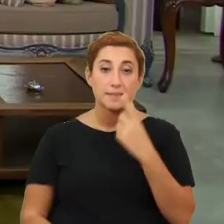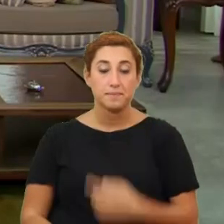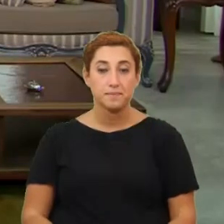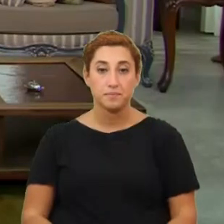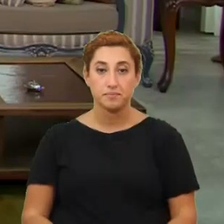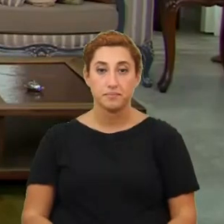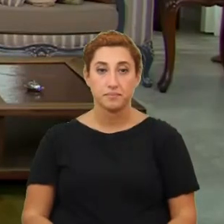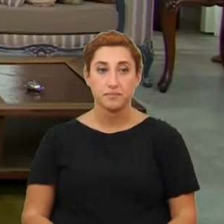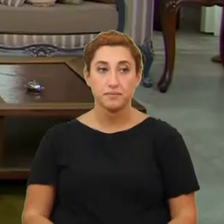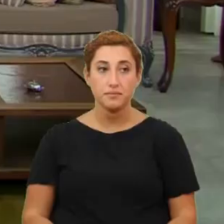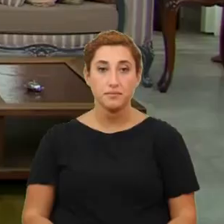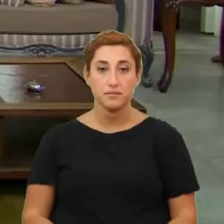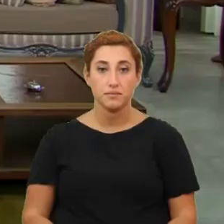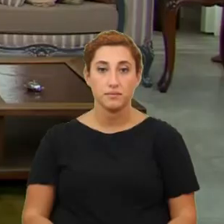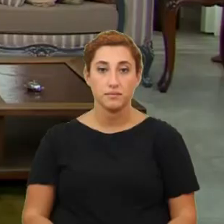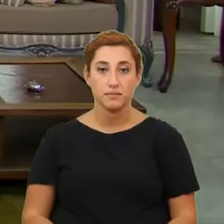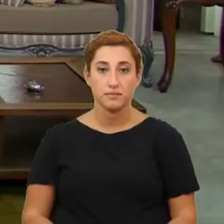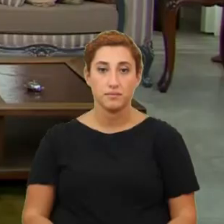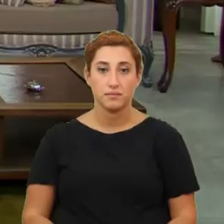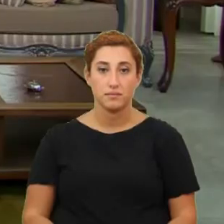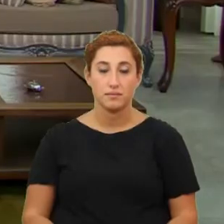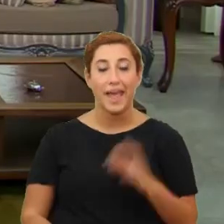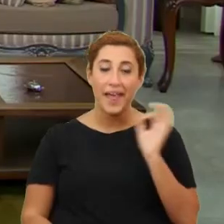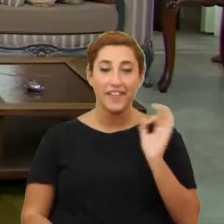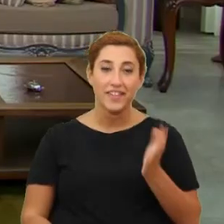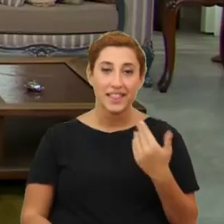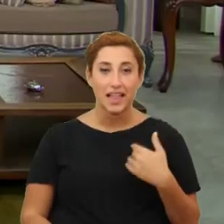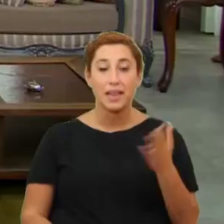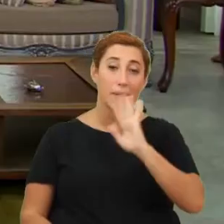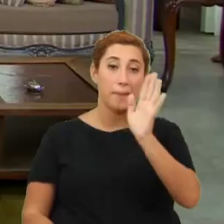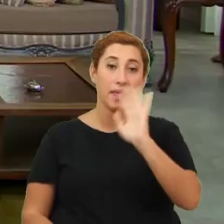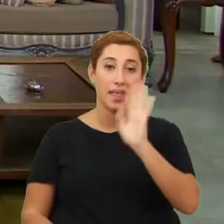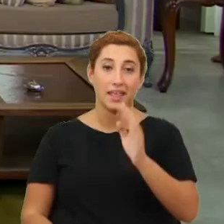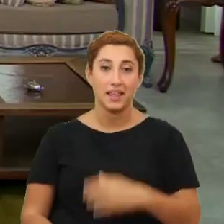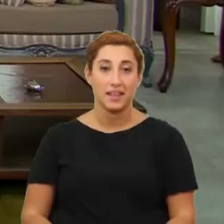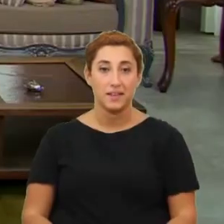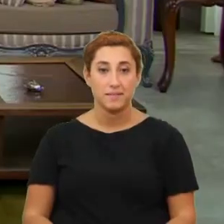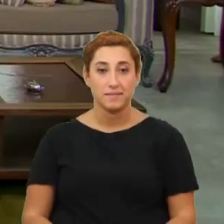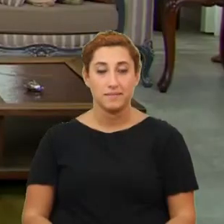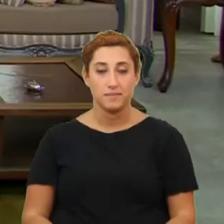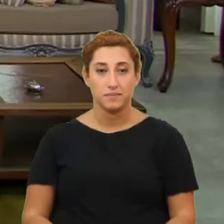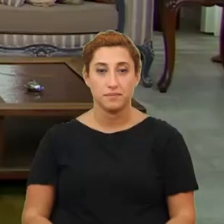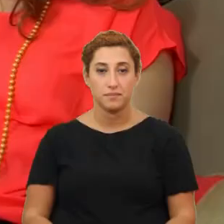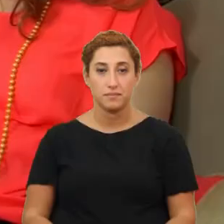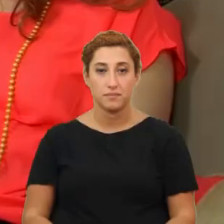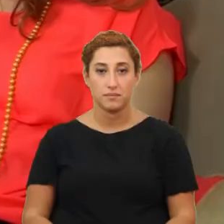Gel geç bakalım, bakalım anne. Hadi. Uykuya gidiyorum. Evet. Hadi bay bay.